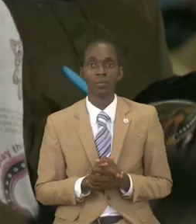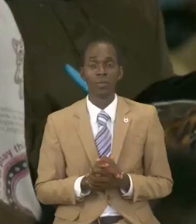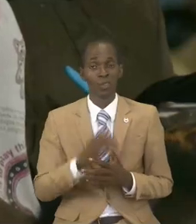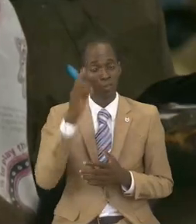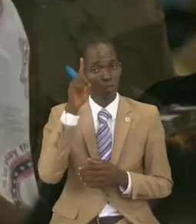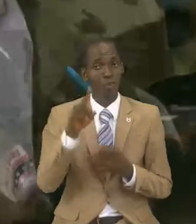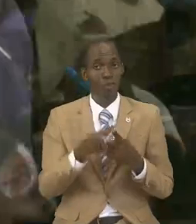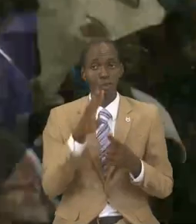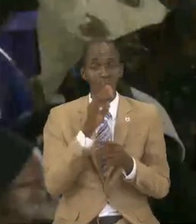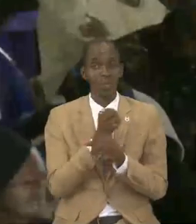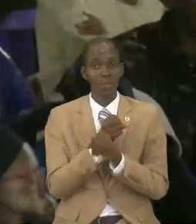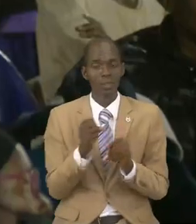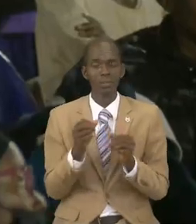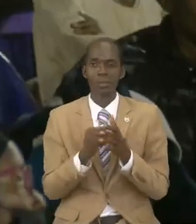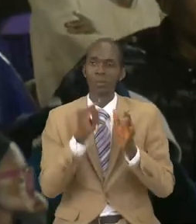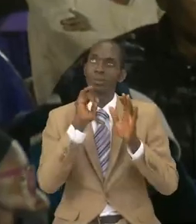Être sauvé.